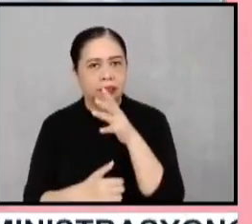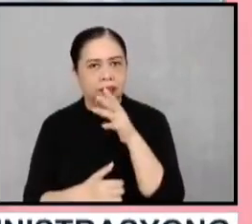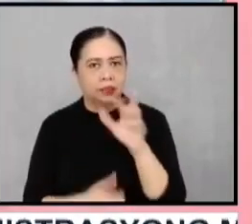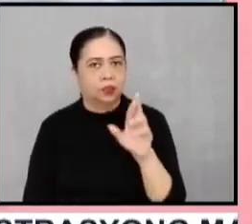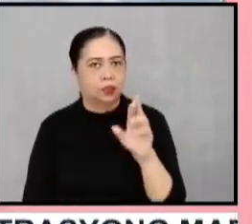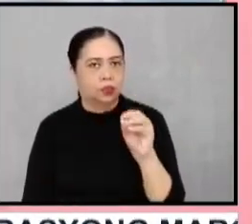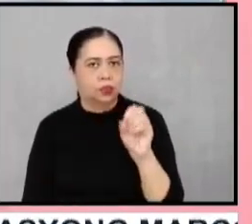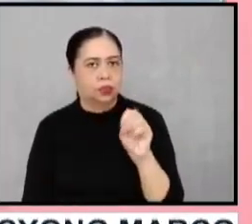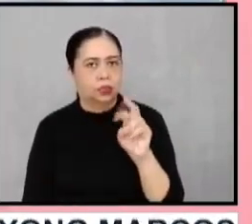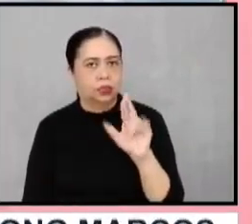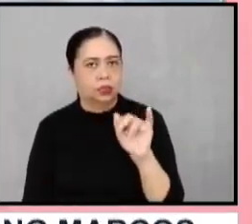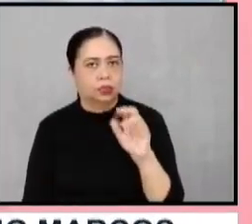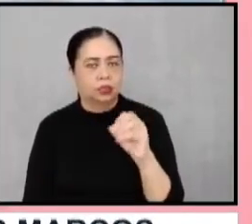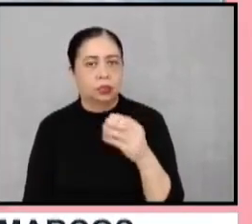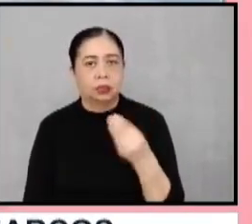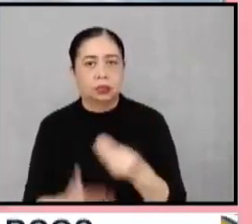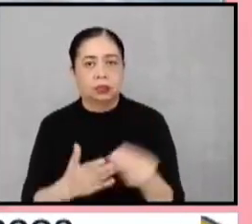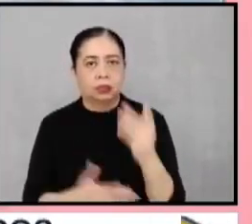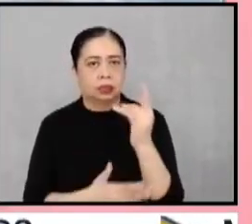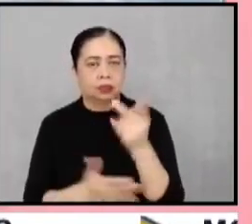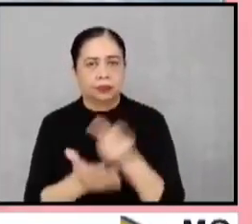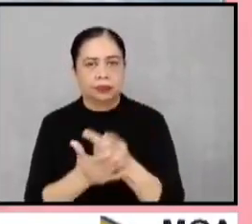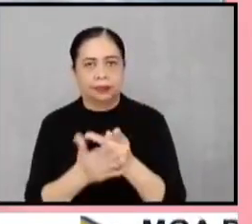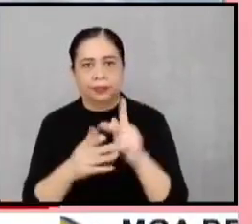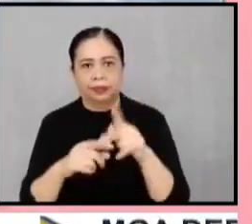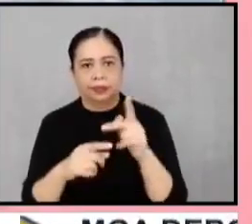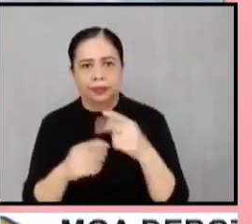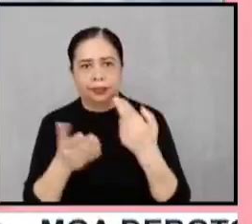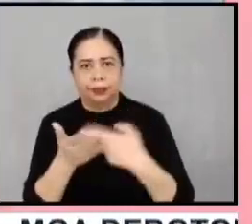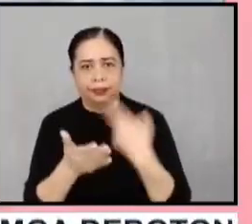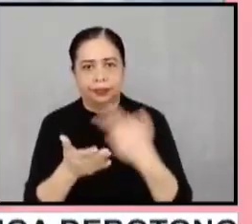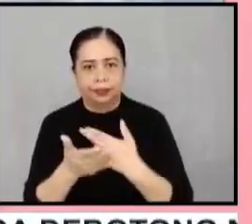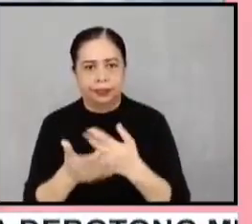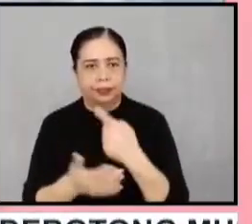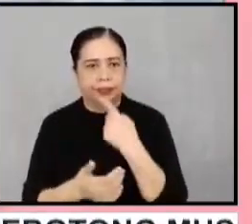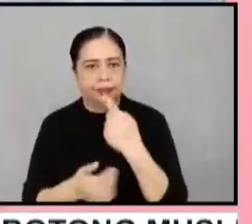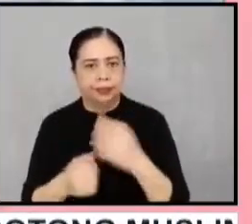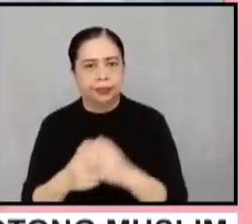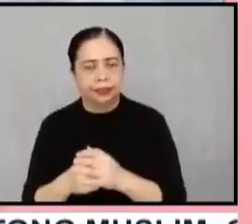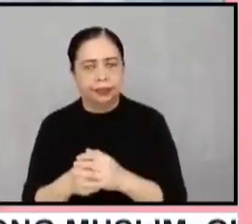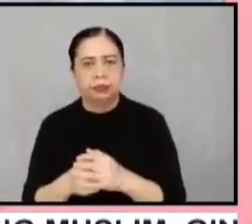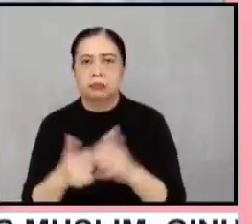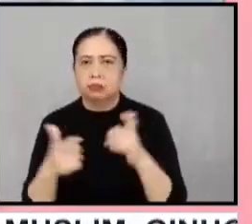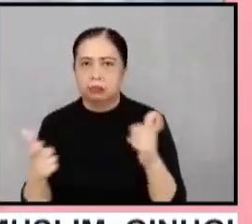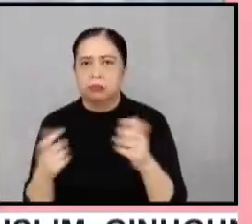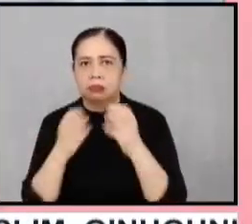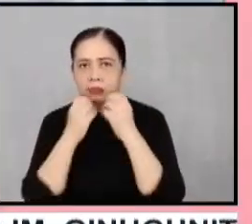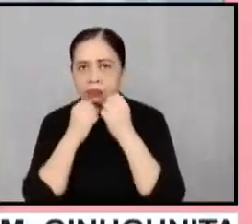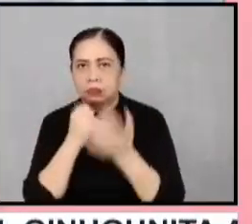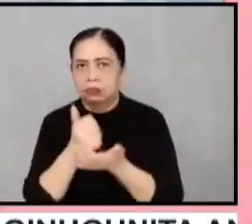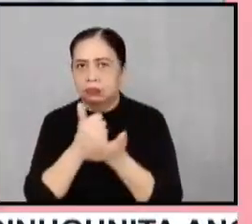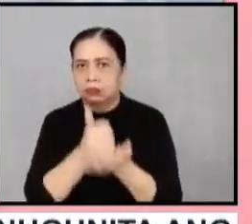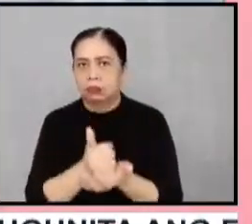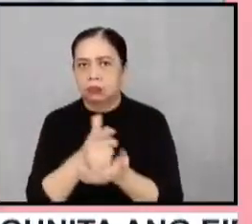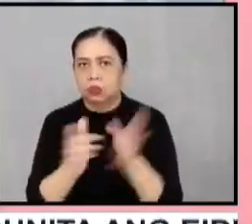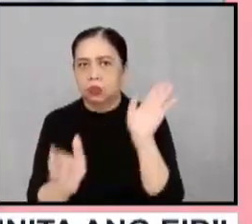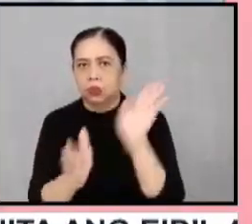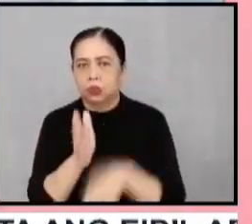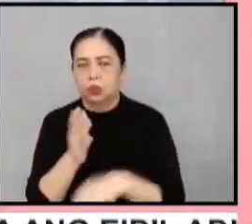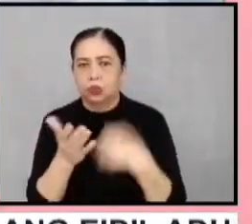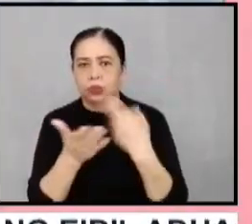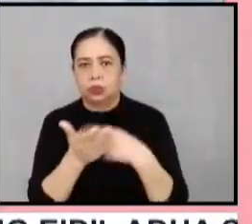bumili ng 25 peso per kilo na bigas. Anya, malaki ang naitutulong sa kanila ng murang bigas sa Kadiwa